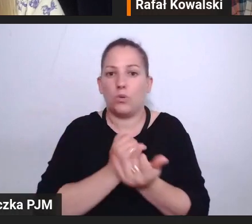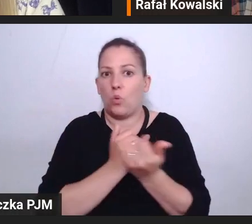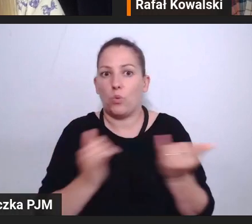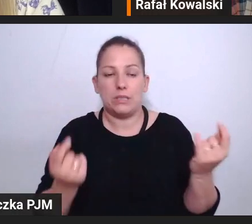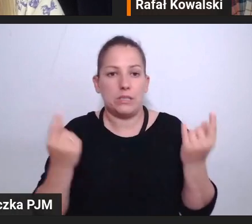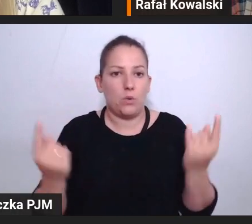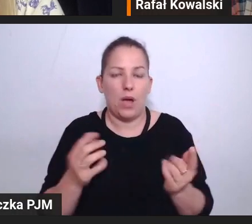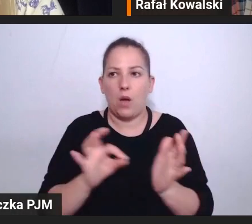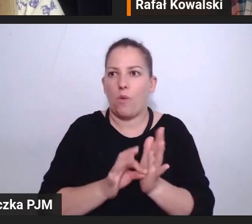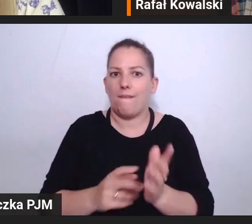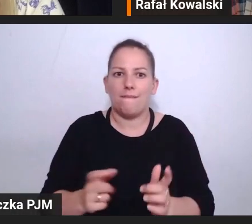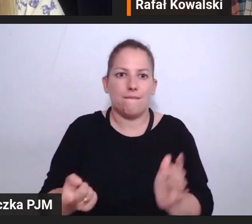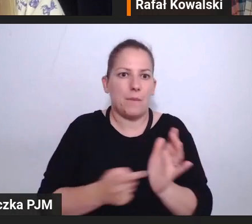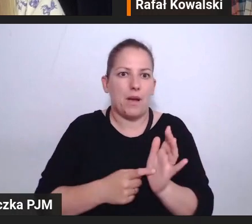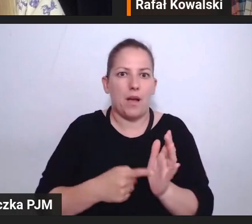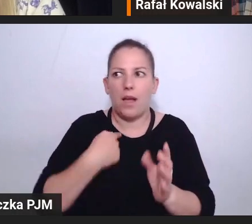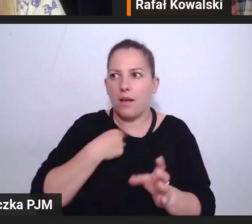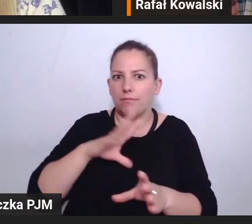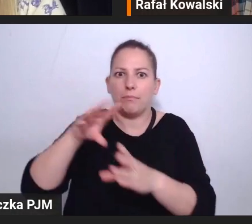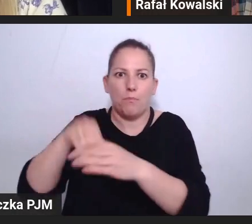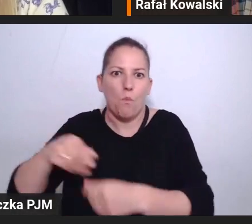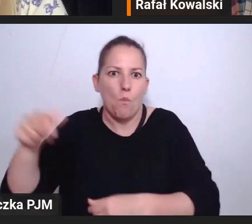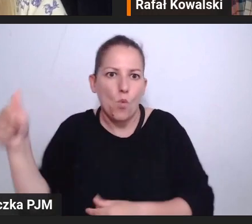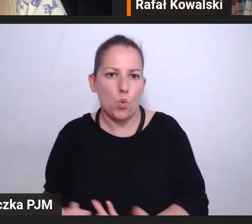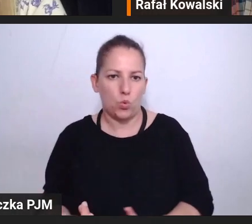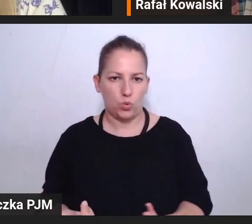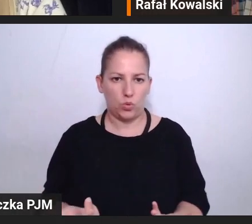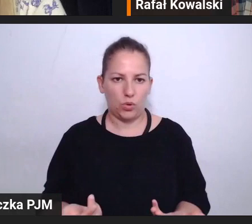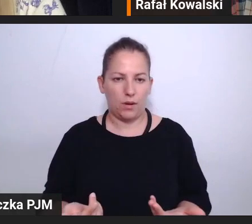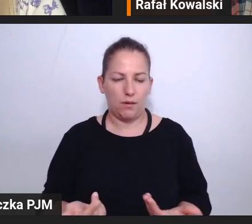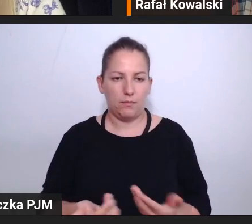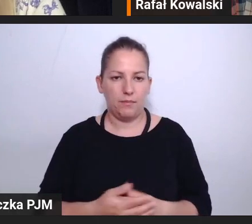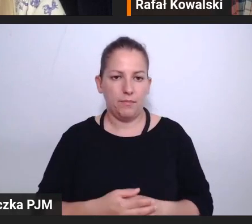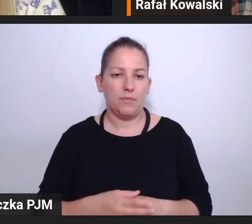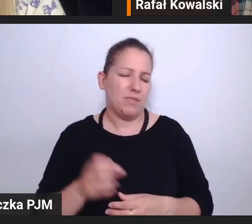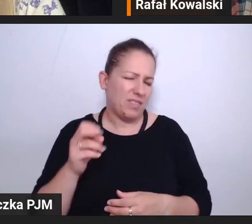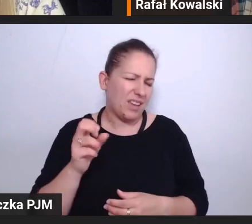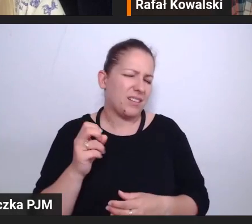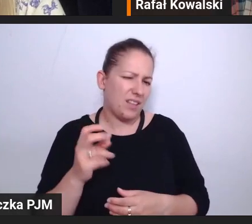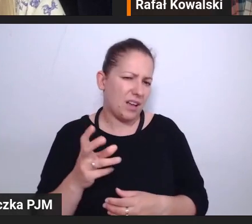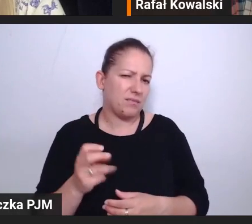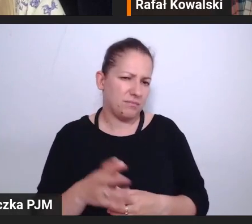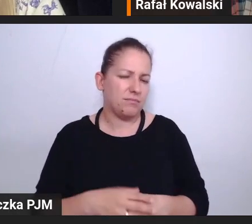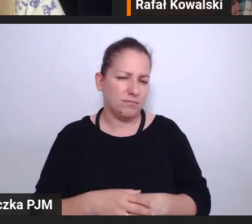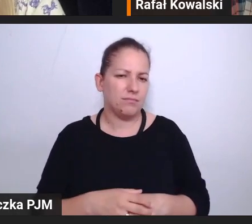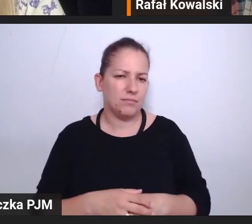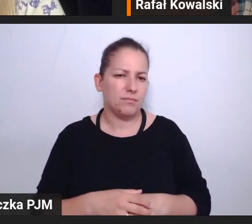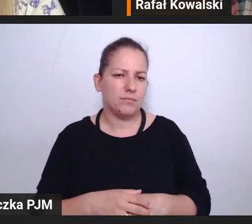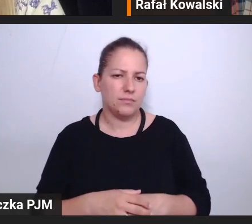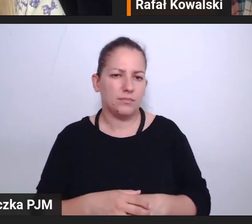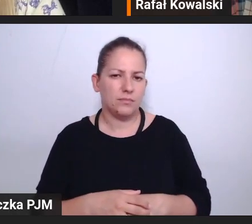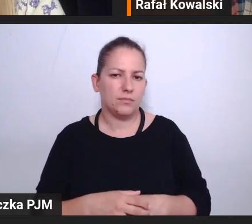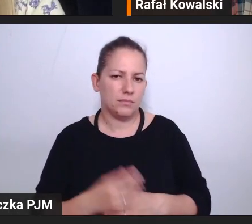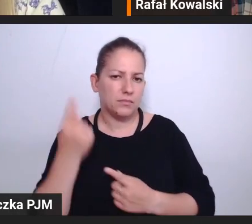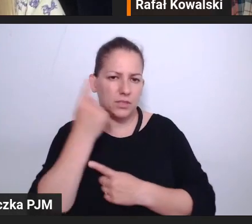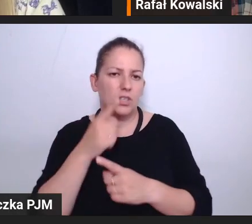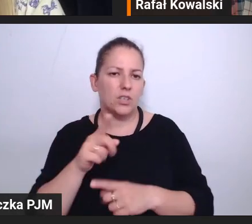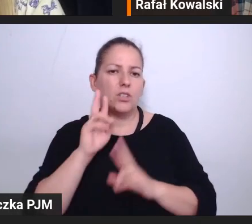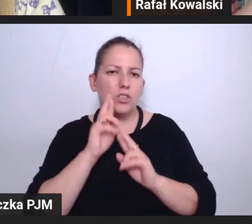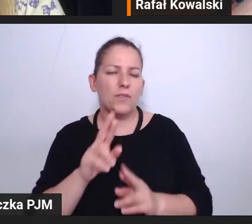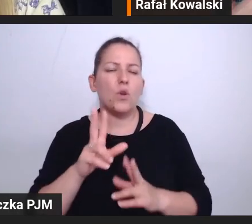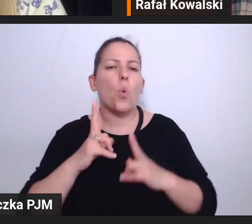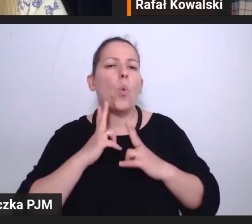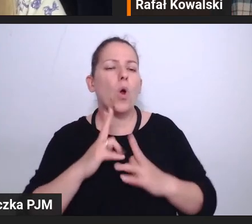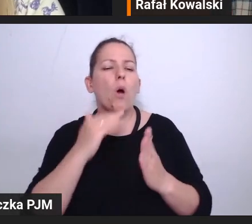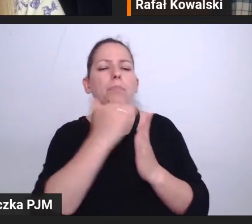będą wymagały naszego udziału, tak? No i tak bym do tego podeszła. Rzeczywiście te